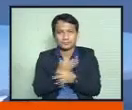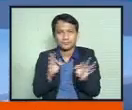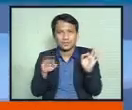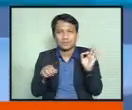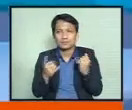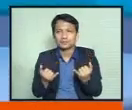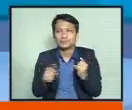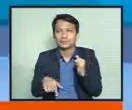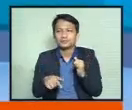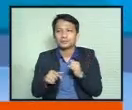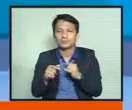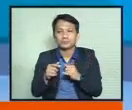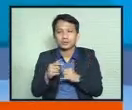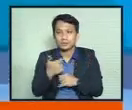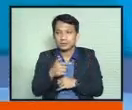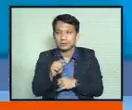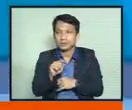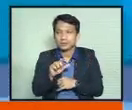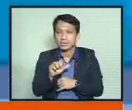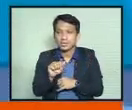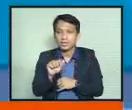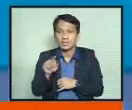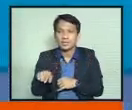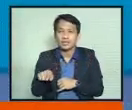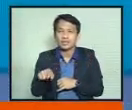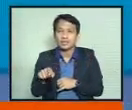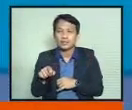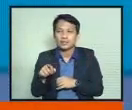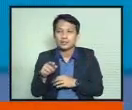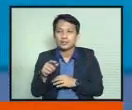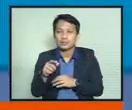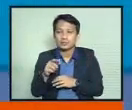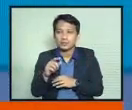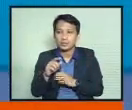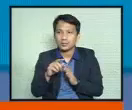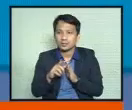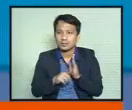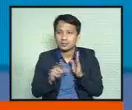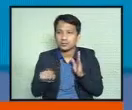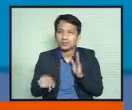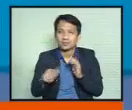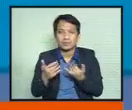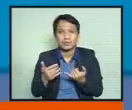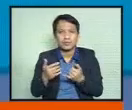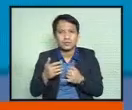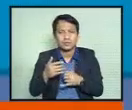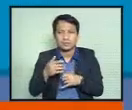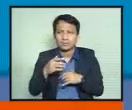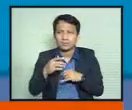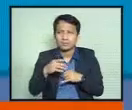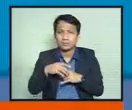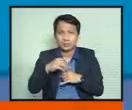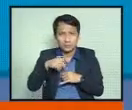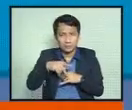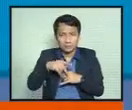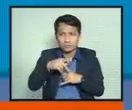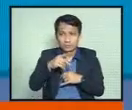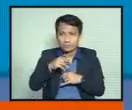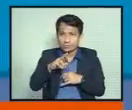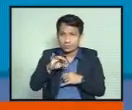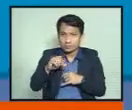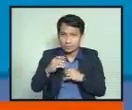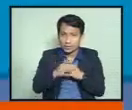Pinalaya na sa Visa ng Good Conduct and Time Allowance o GCTA Law ang tinaguriang pork barrel